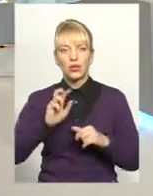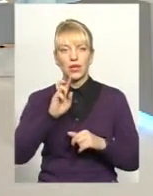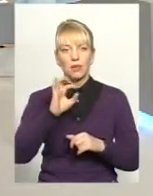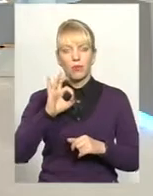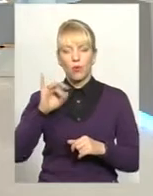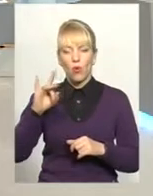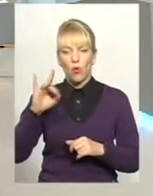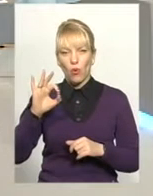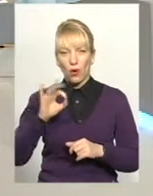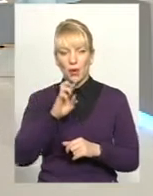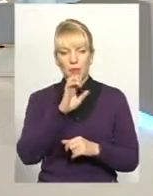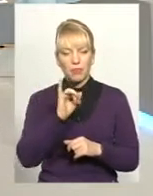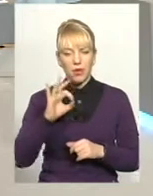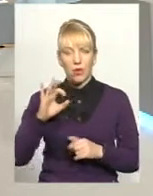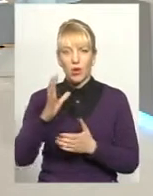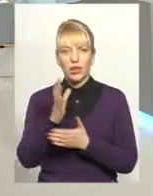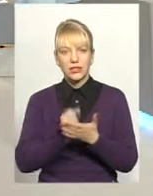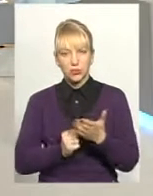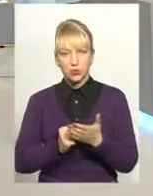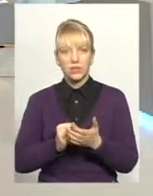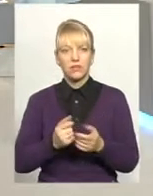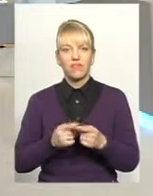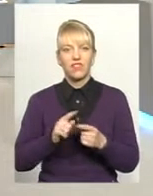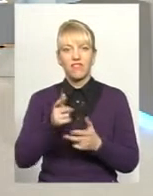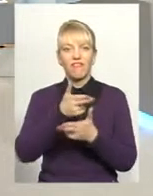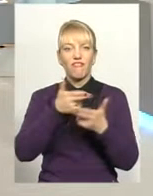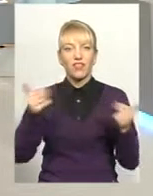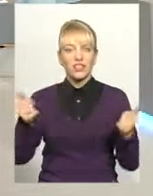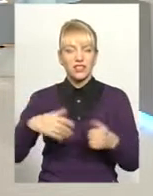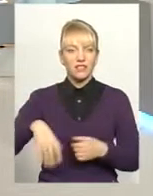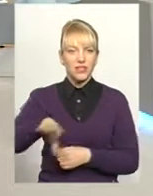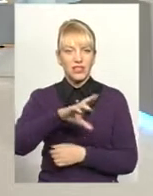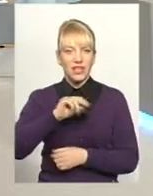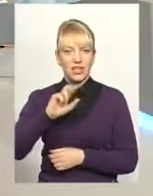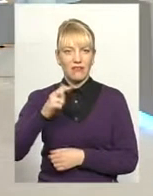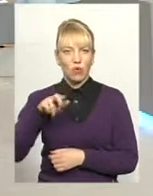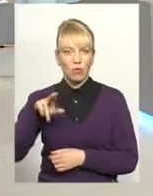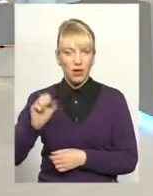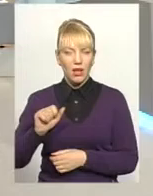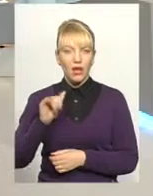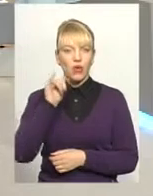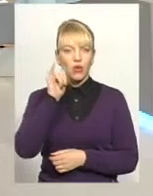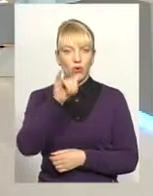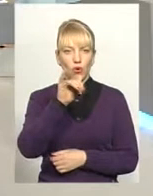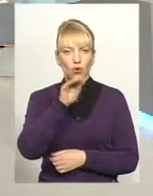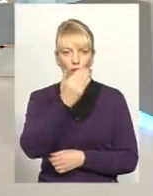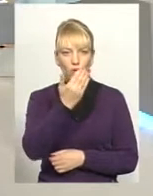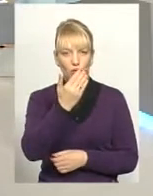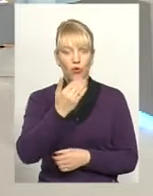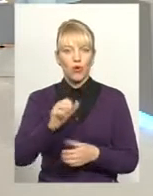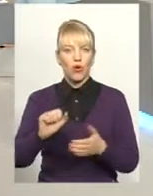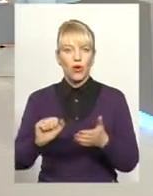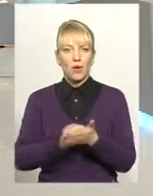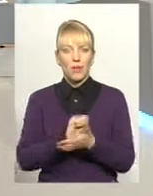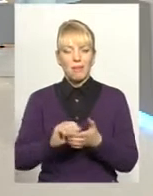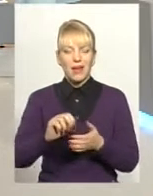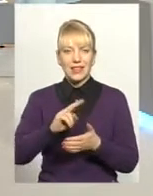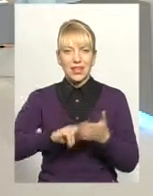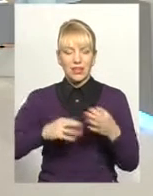біоресурсів, біотехнологій, значить, він визнаний в Європі, по його патентам європейські компанії випускають